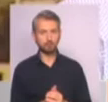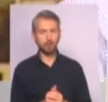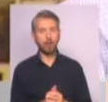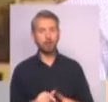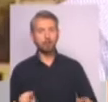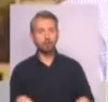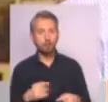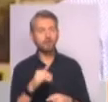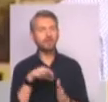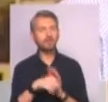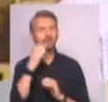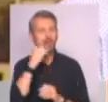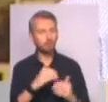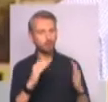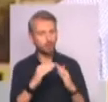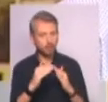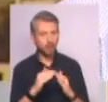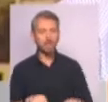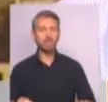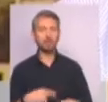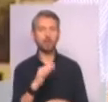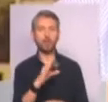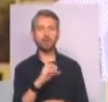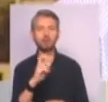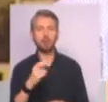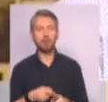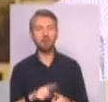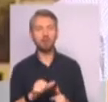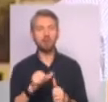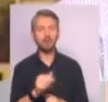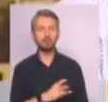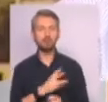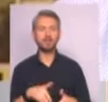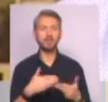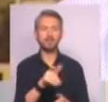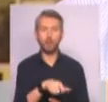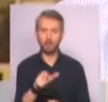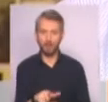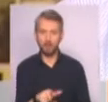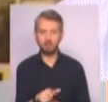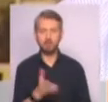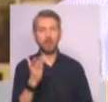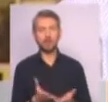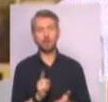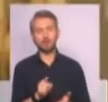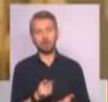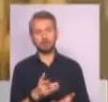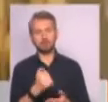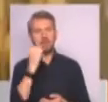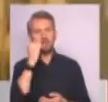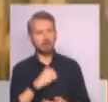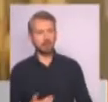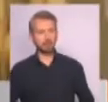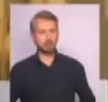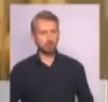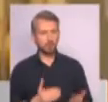створюється і в старих будинках. Створення ОСББ – це виключно ініціатива людей. Якщо, там, умовно, це старий житловий фонд,